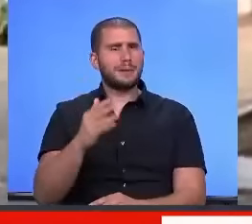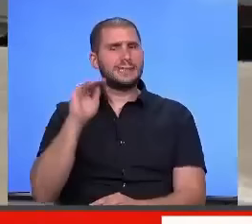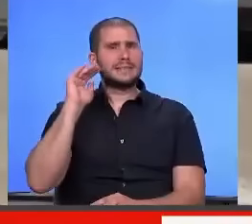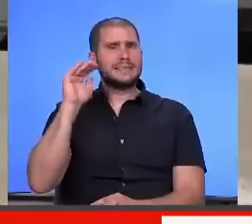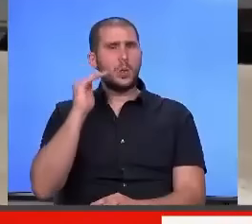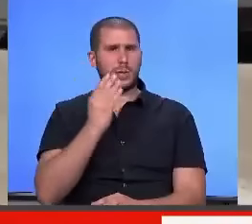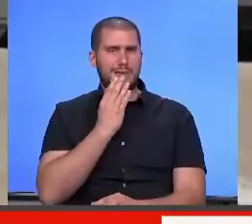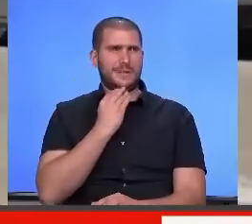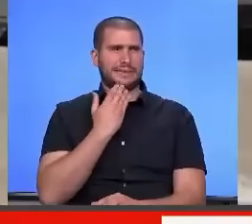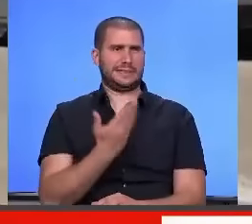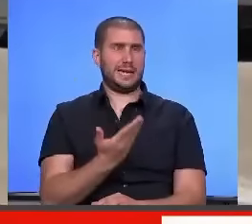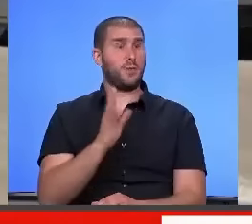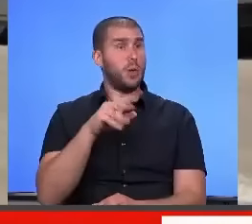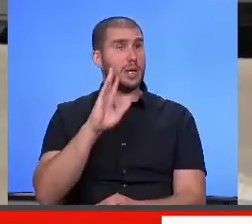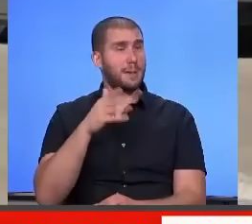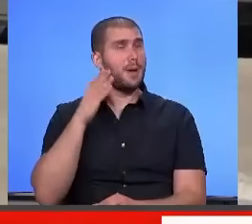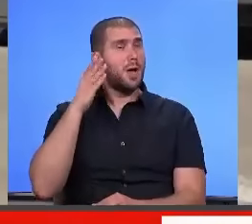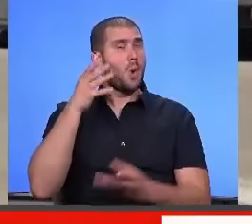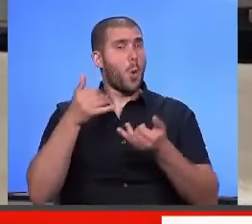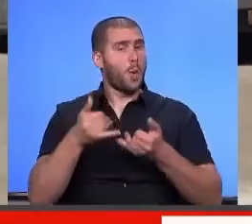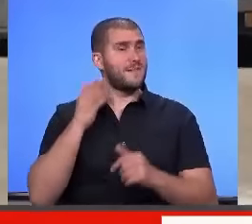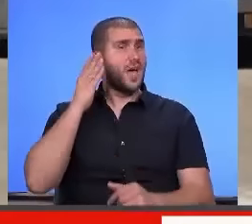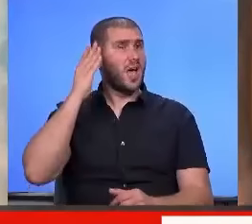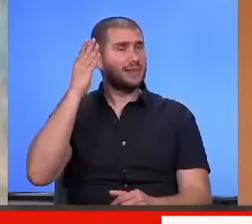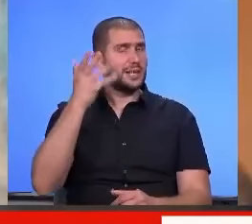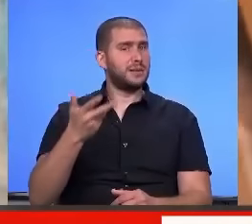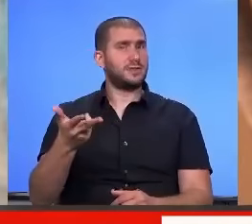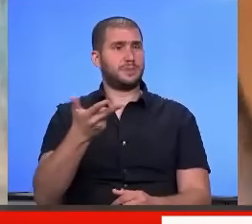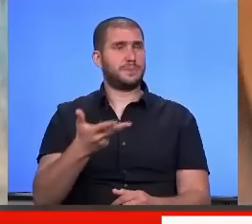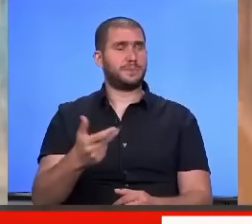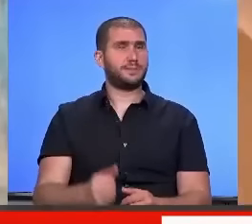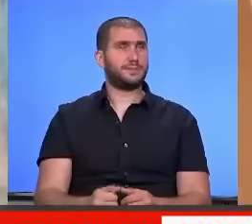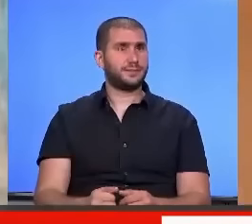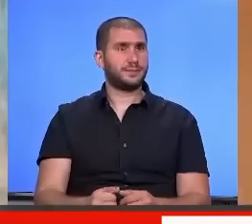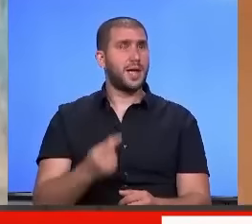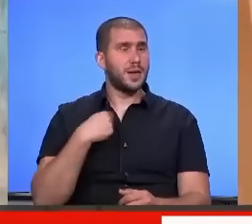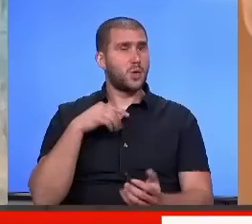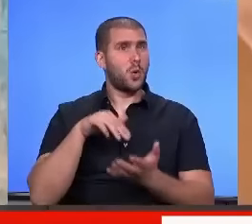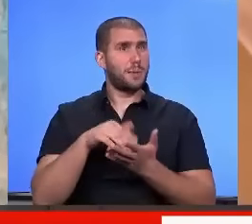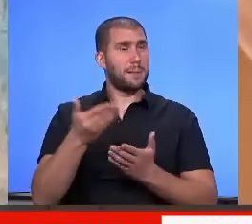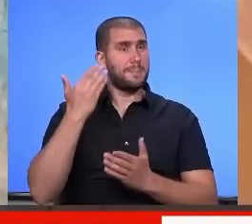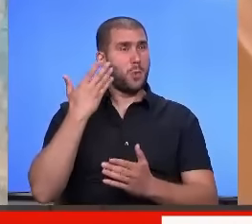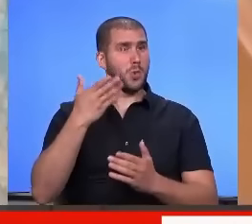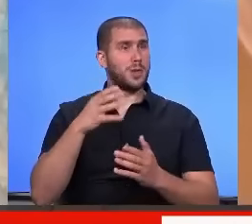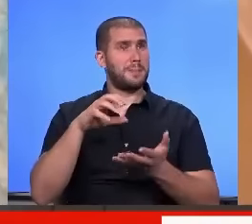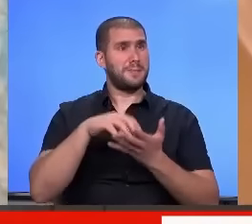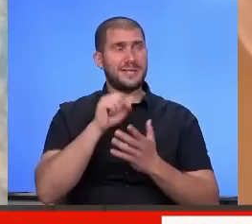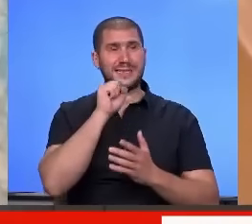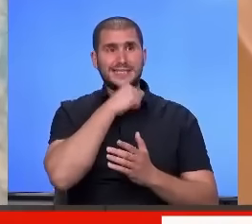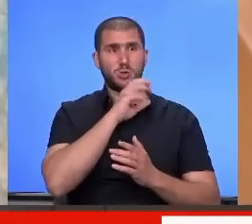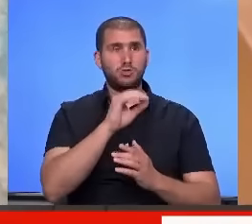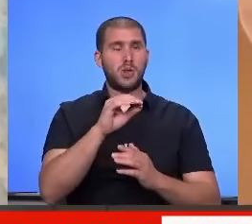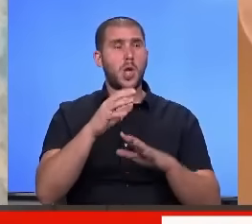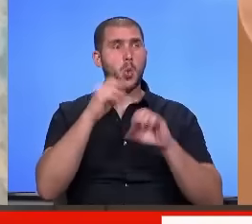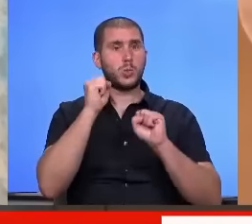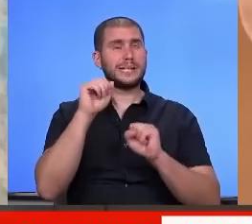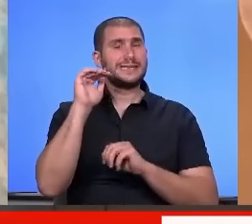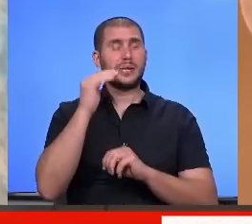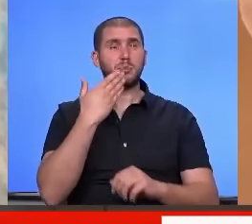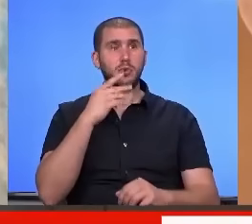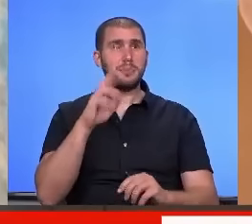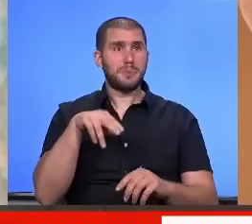וישראל, ואולי גם את ההווה והעתיד של שלושתן. קייס, אנחנו עומדים פה מאחורינו, המבנה ההיסטורי של הקונסוליה הסעודית בירושלים. ממש נציגות